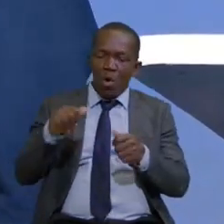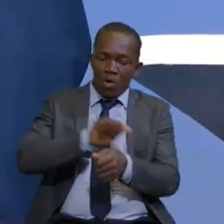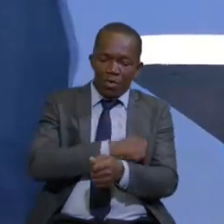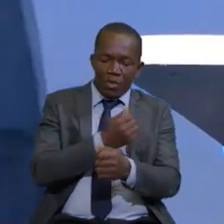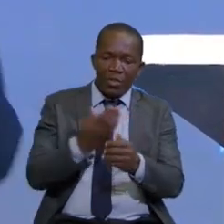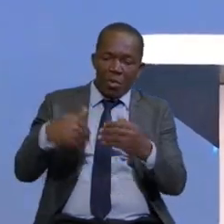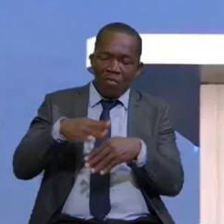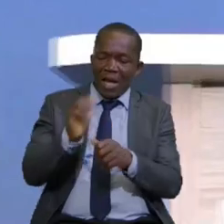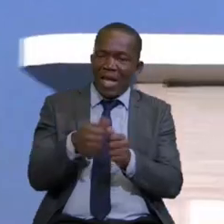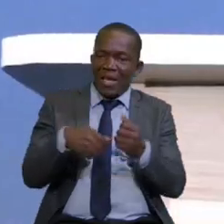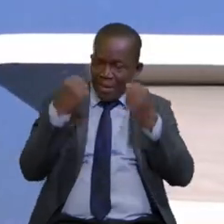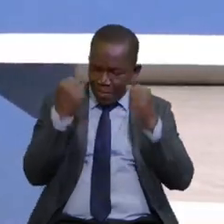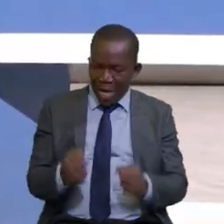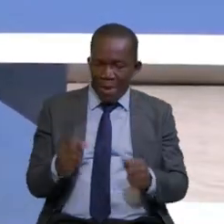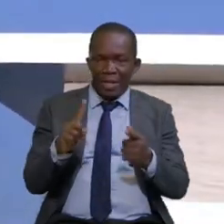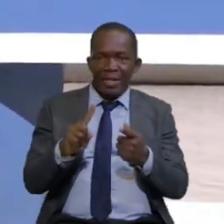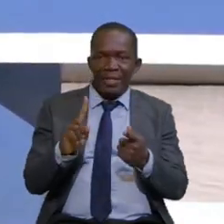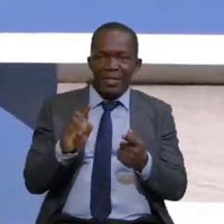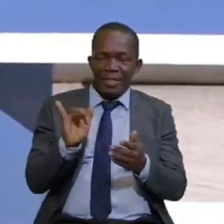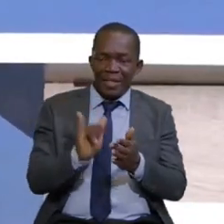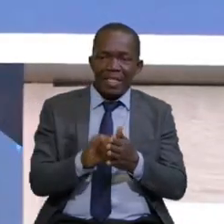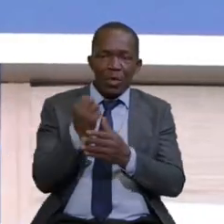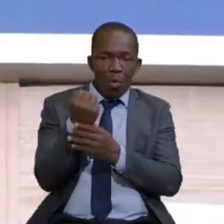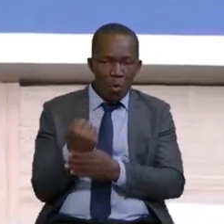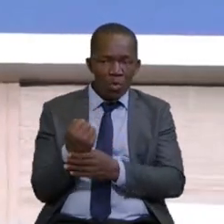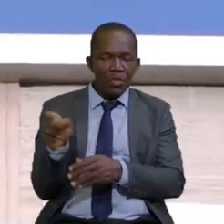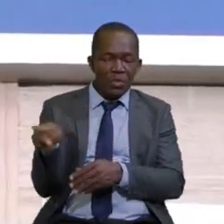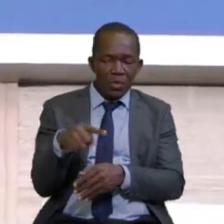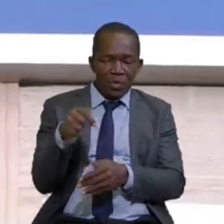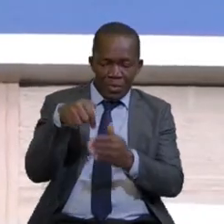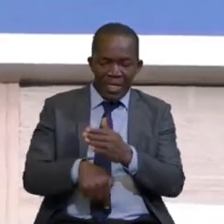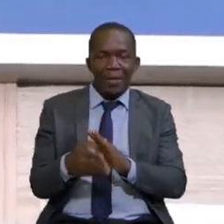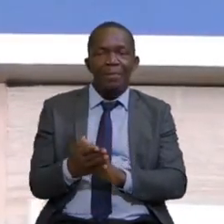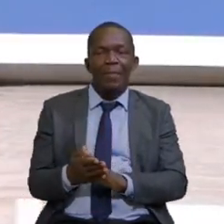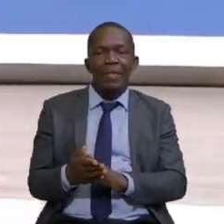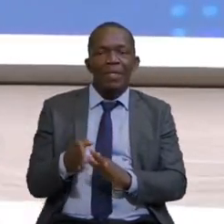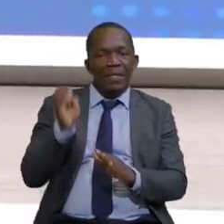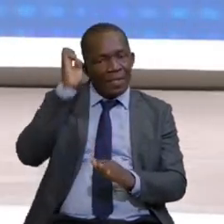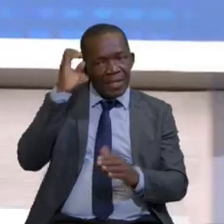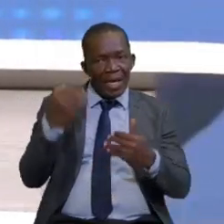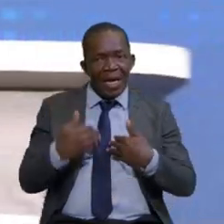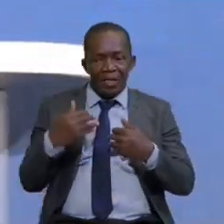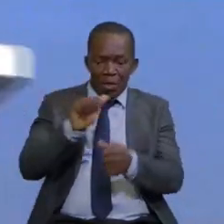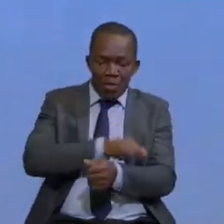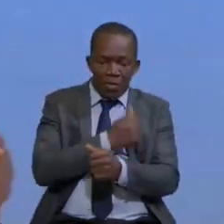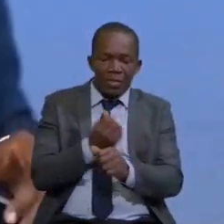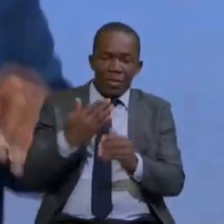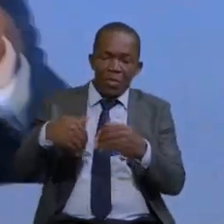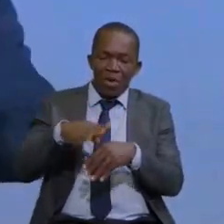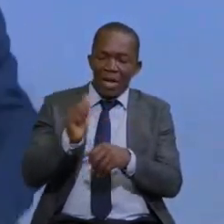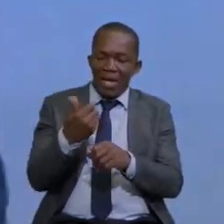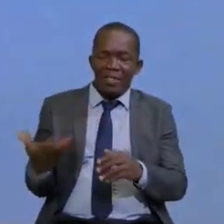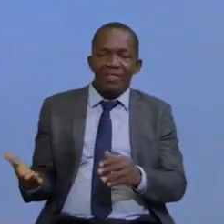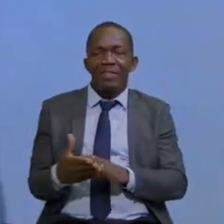Alors, tu dois comprendre que son autorité dépasse ton autorité, donc l'autorité dominante. En Luc